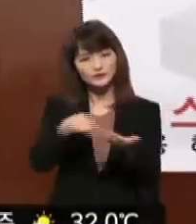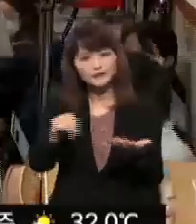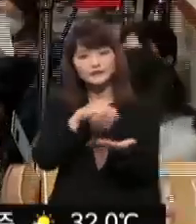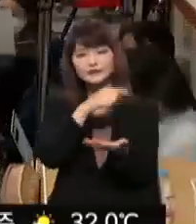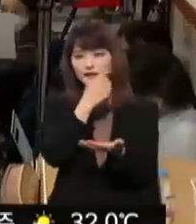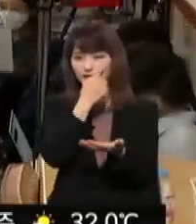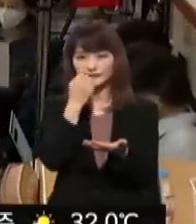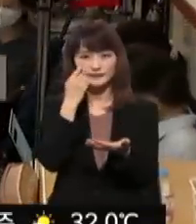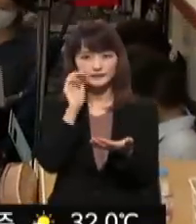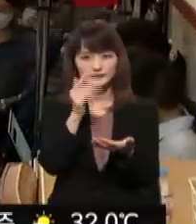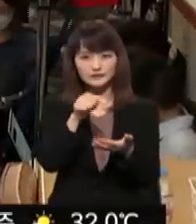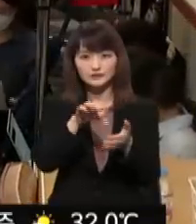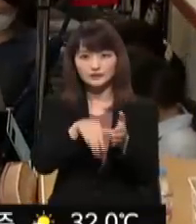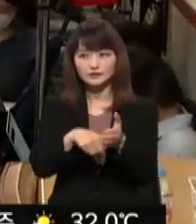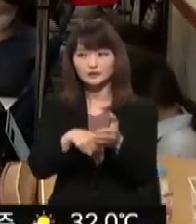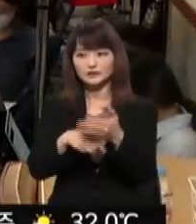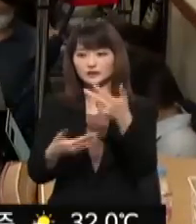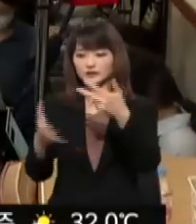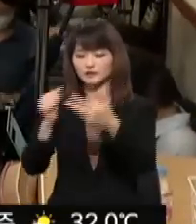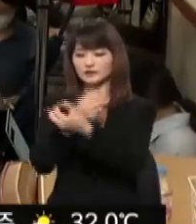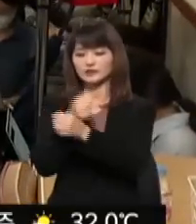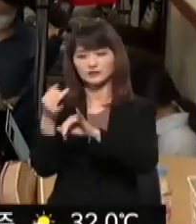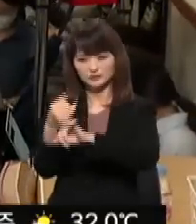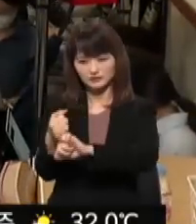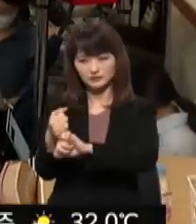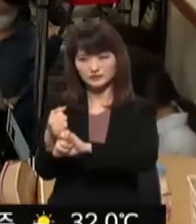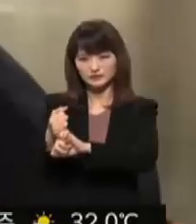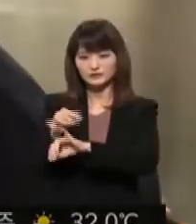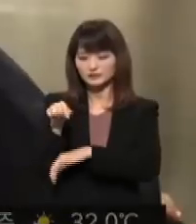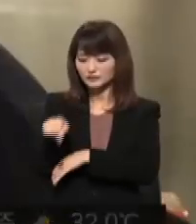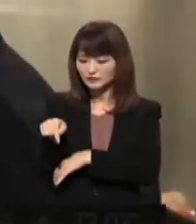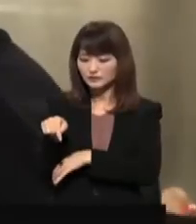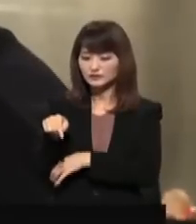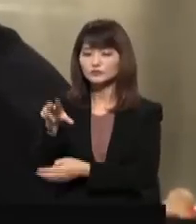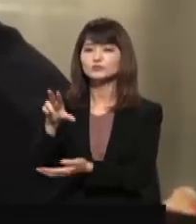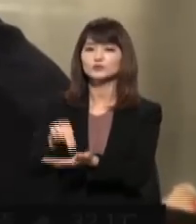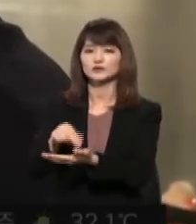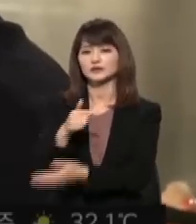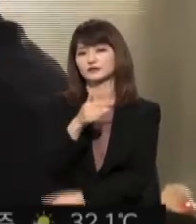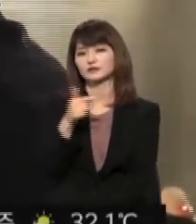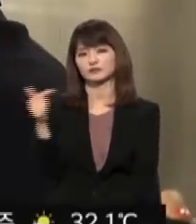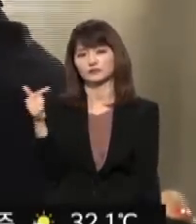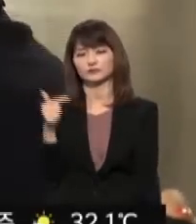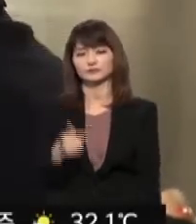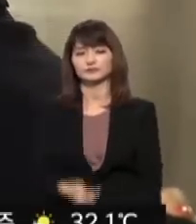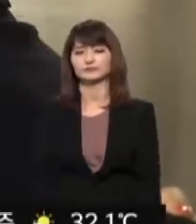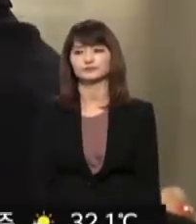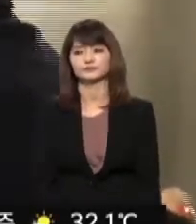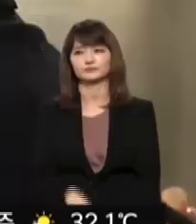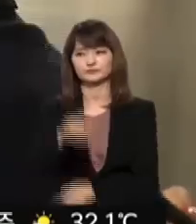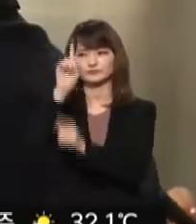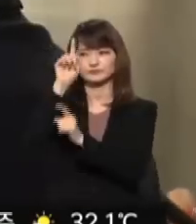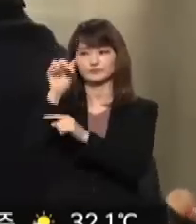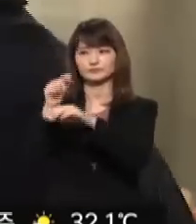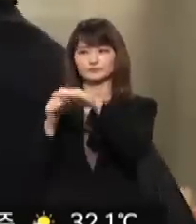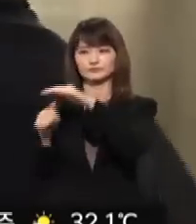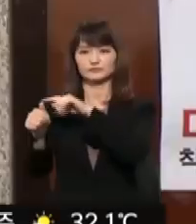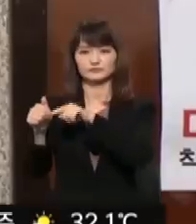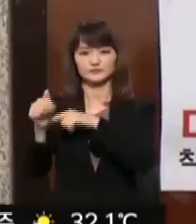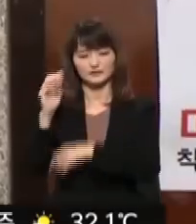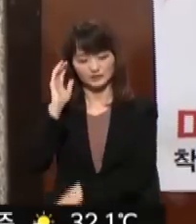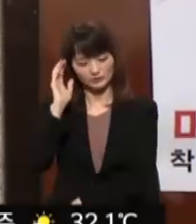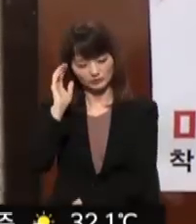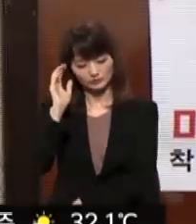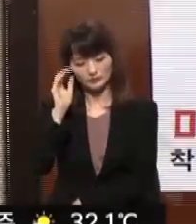타이밍에 7억원의 약정을 했던 것에 대해서는 분명히 이것은 큰 문제가 될 것이고 아마 인수속 대표도 상당히